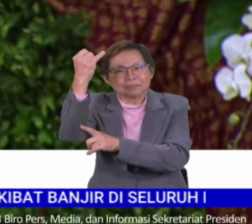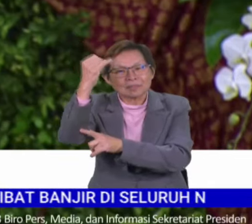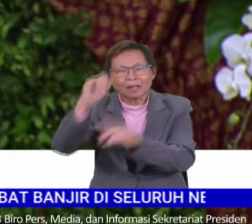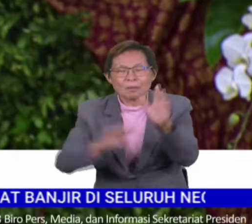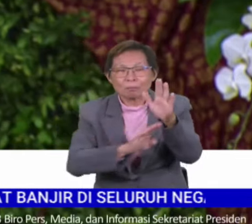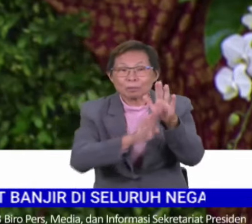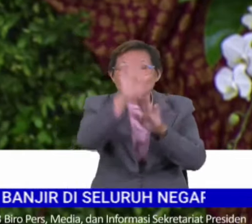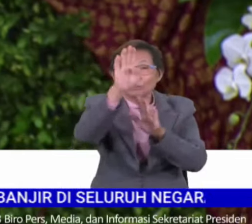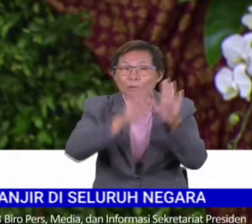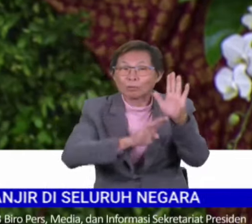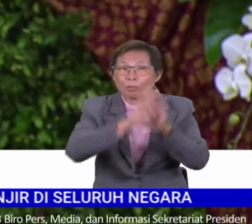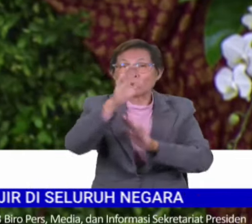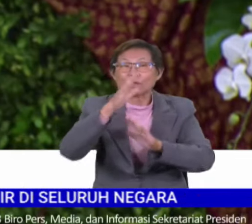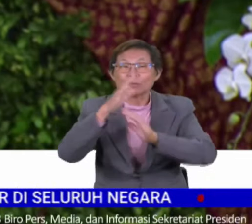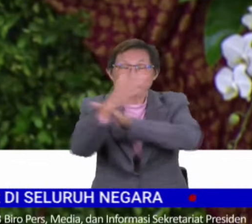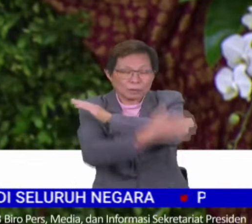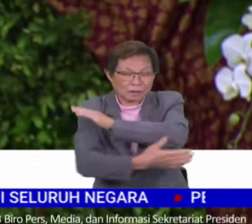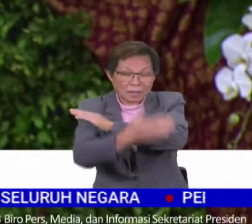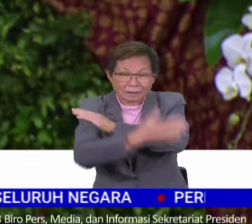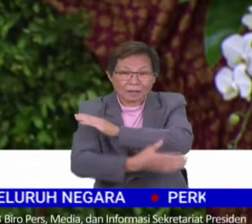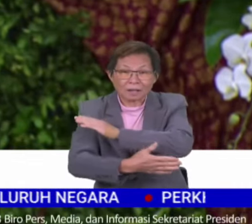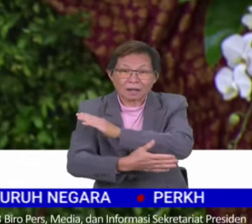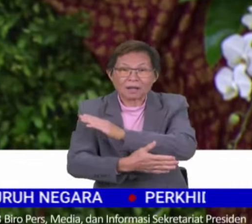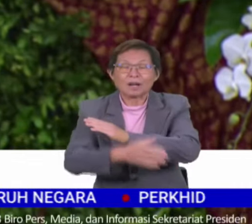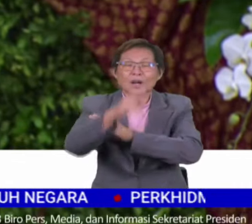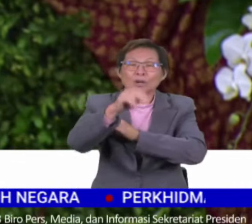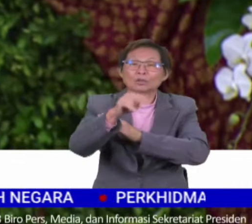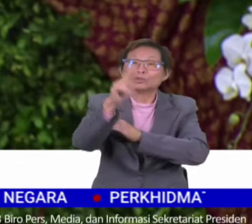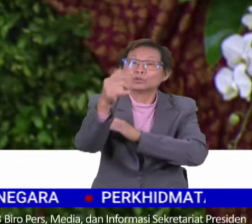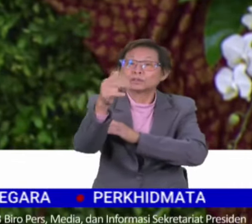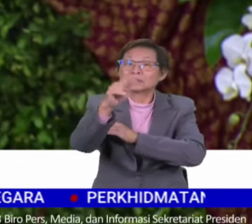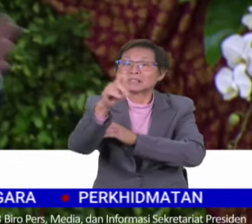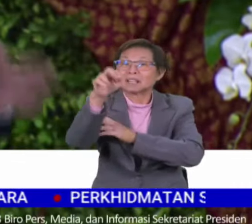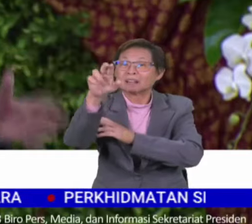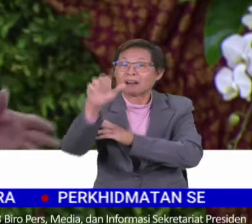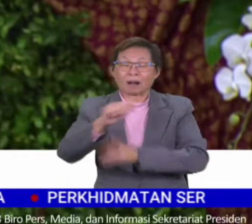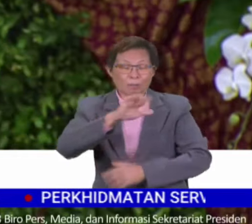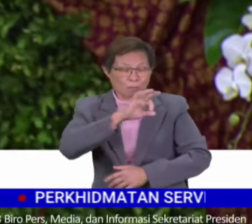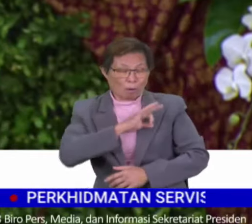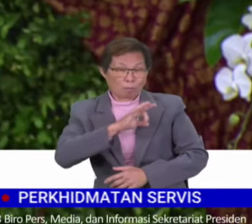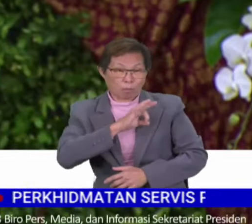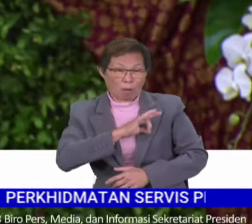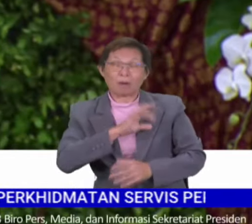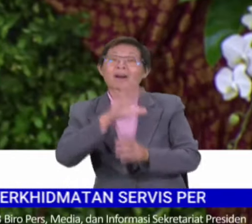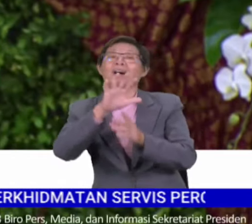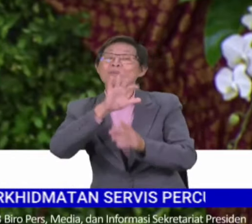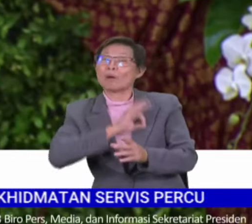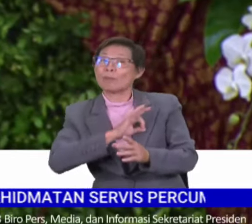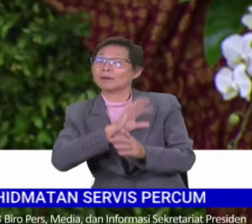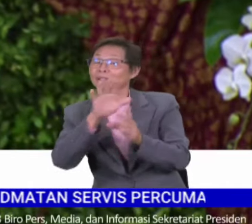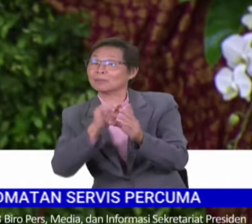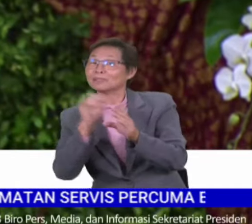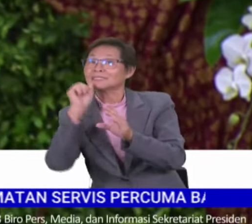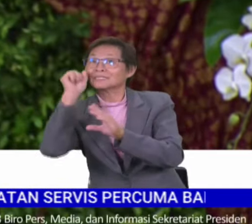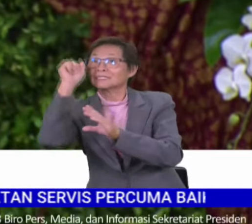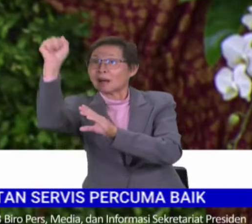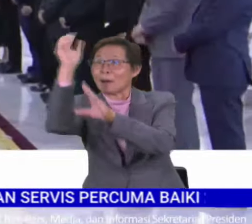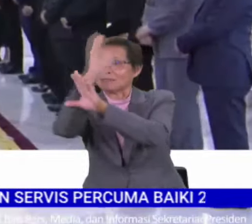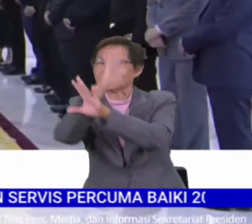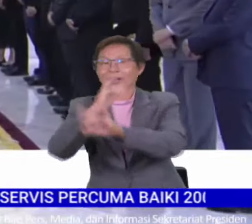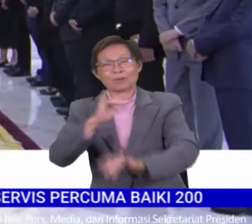pertumbuhan ibu kota negara Nusantara itu akan juga memberi manfaat kepada wilayah yang termasuk Sarawak dan